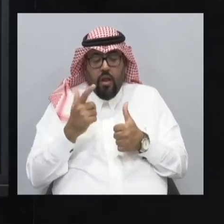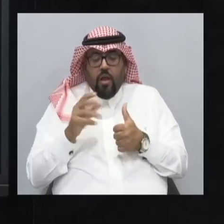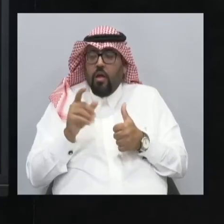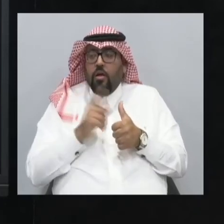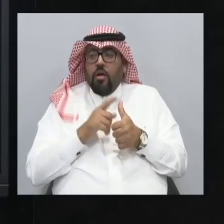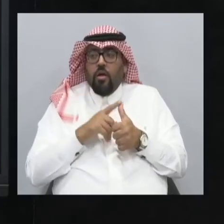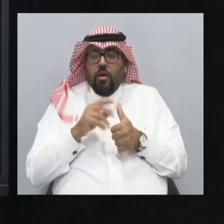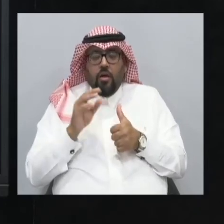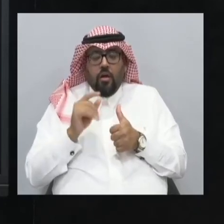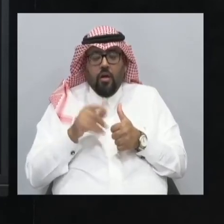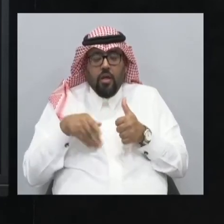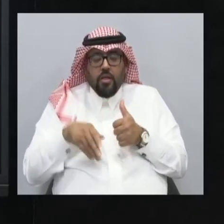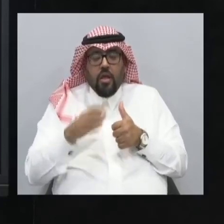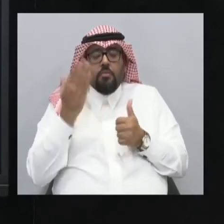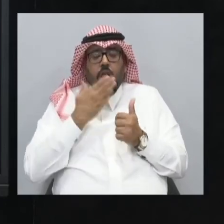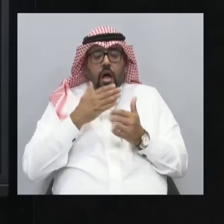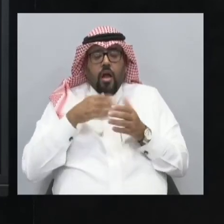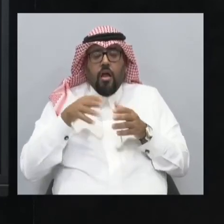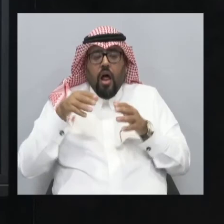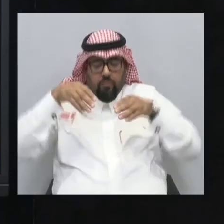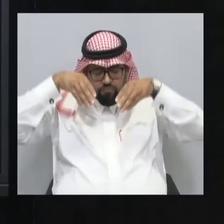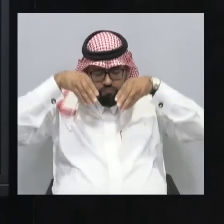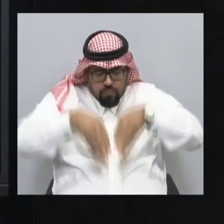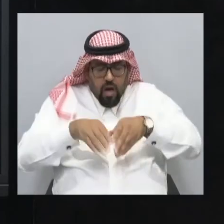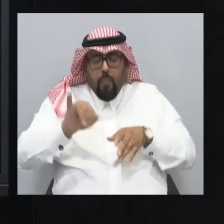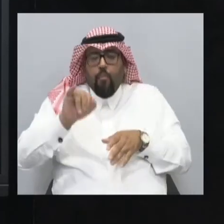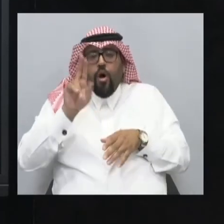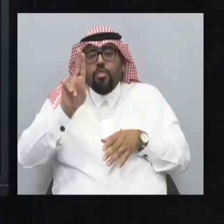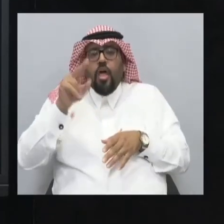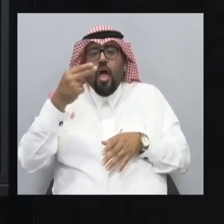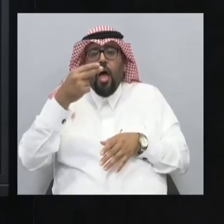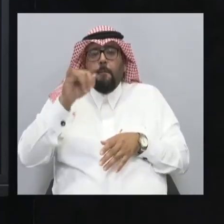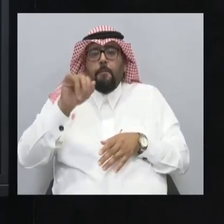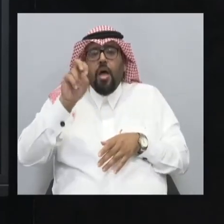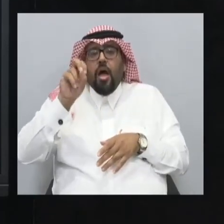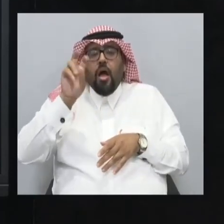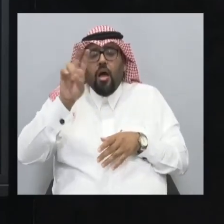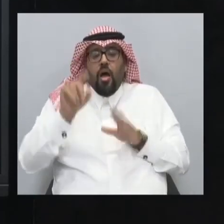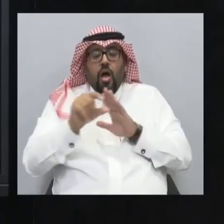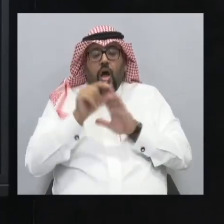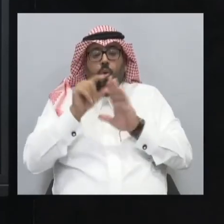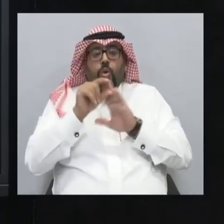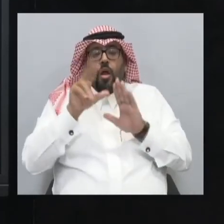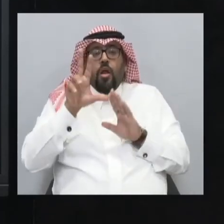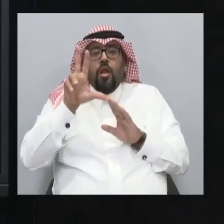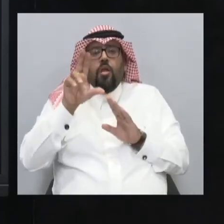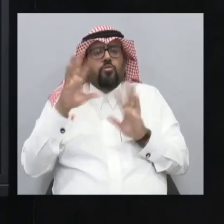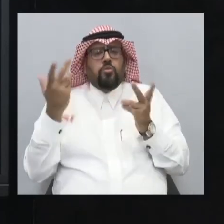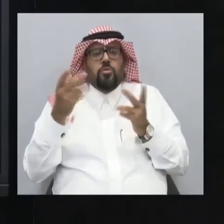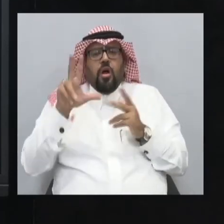الفقرات أن تطبق فيها طريقة القراءة المتعمقة. شخص يقرأ دائما بعنوان